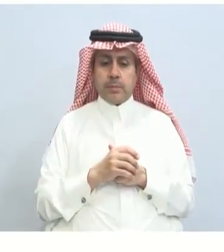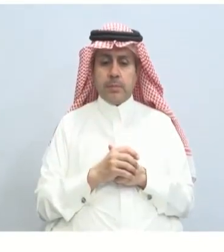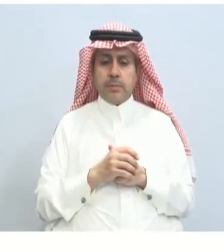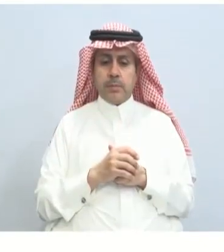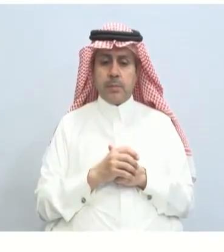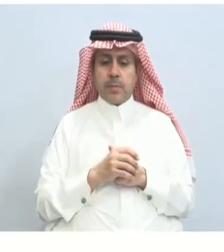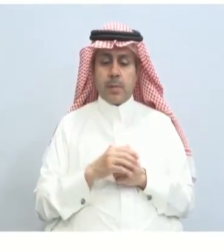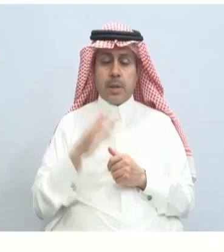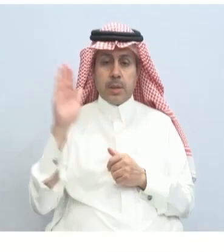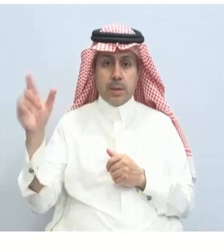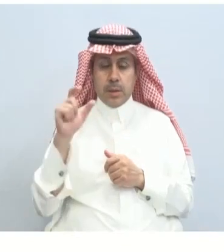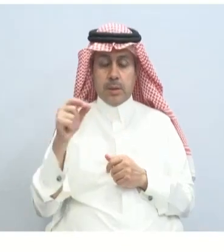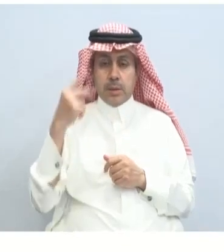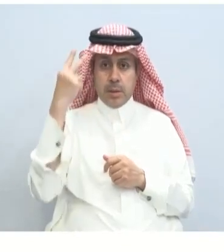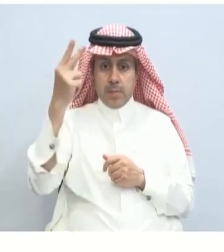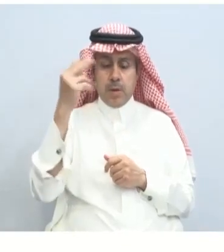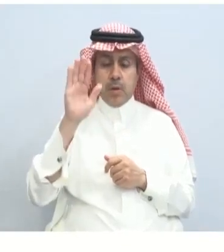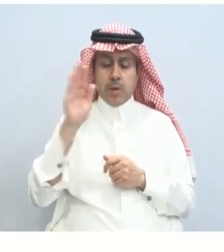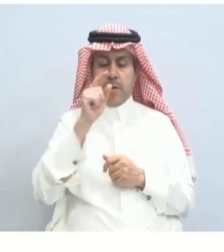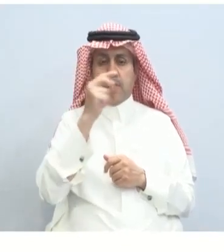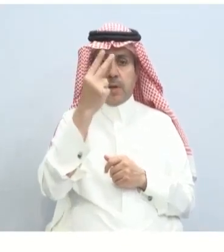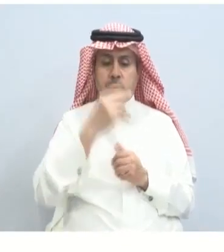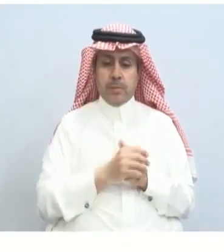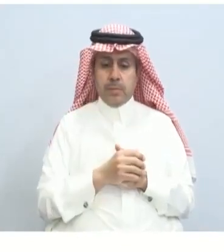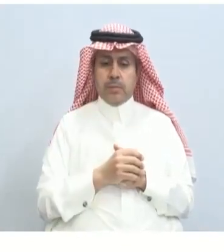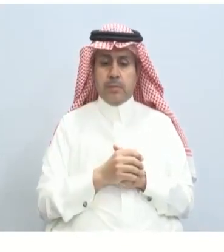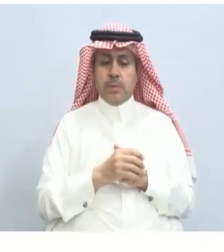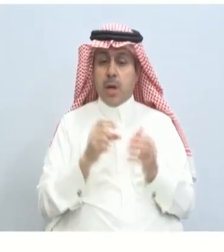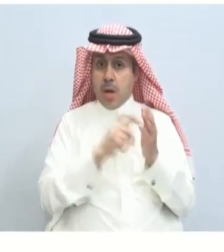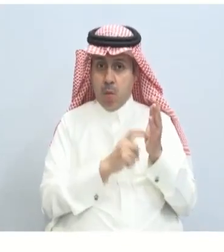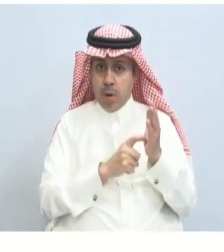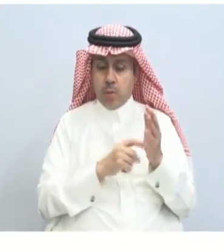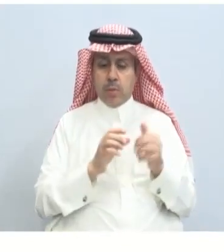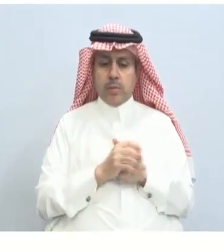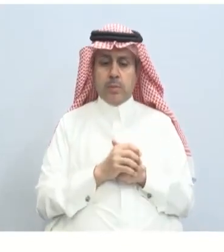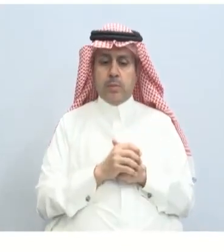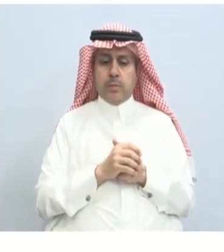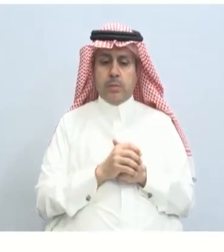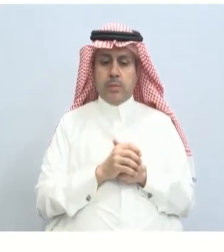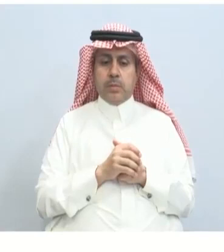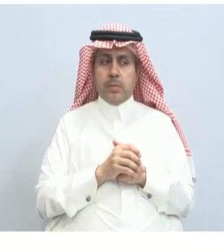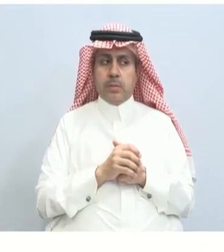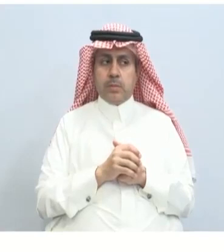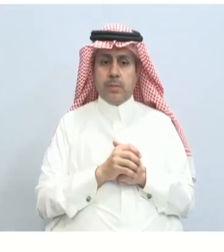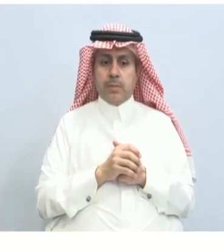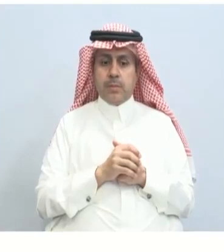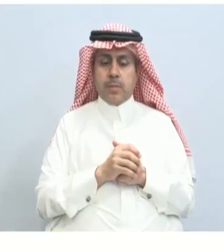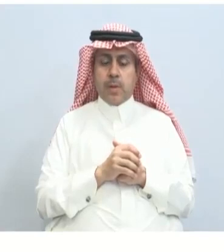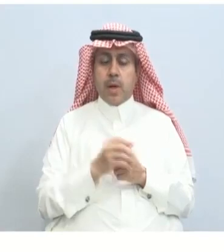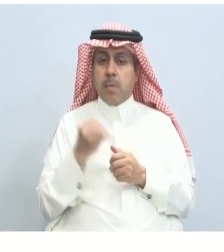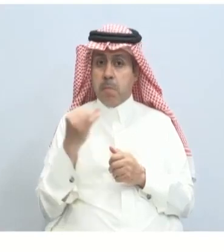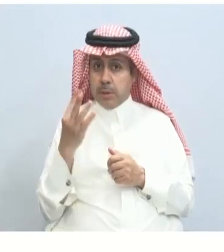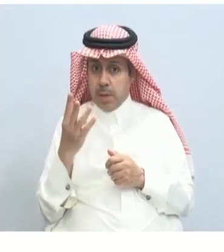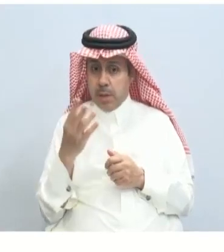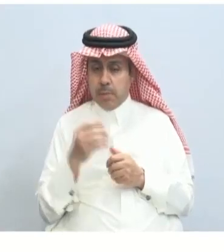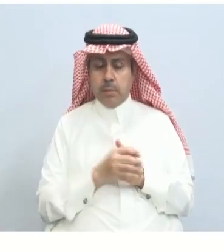ساين تربيع زائد كوساين تربيع هذا مباشره له قانون مباشر اللي هو يقول لك ايش يقول لك ان هذا المقدار